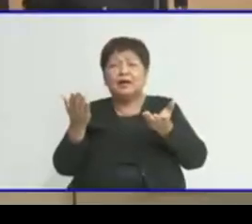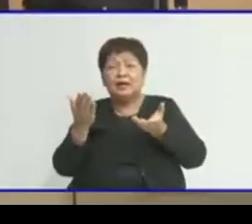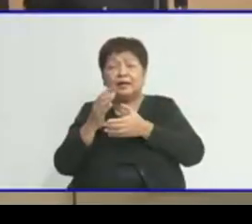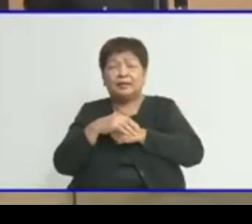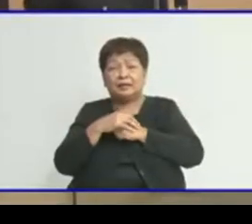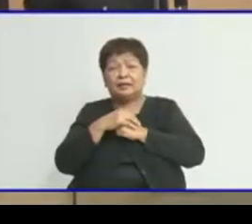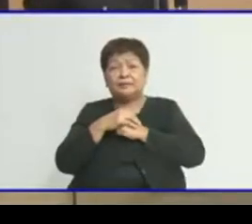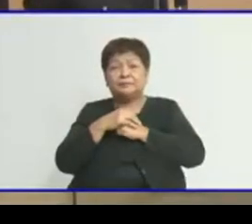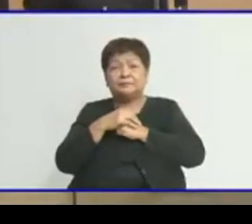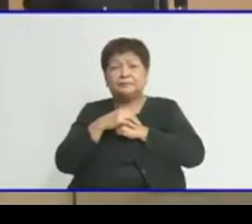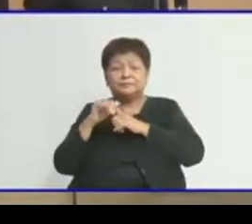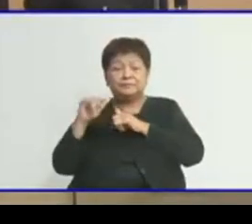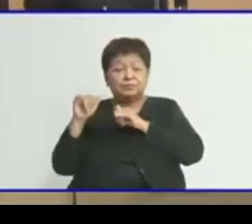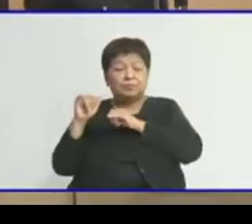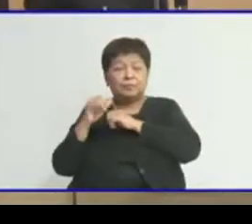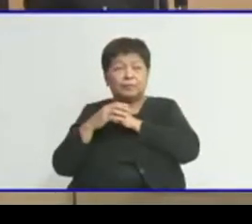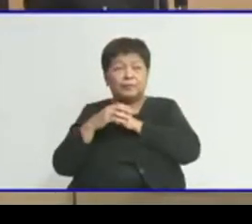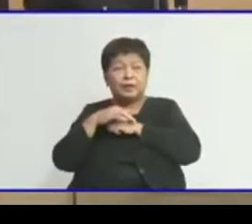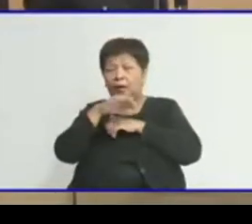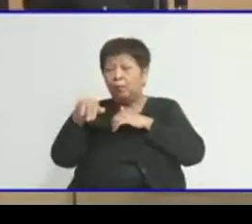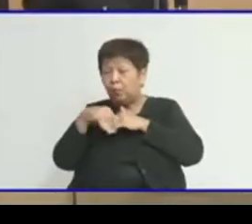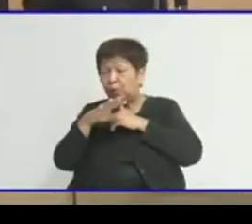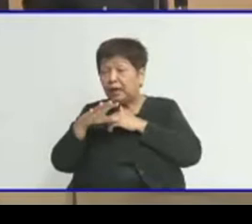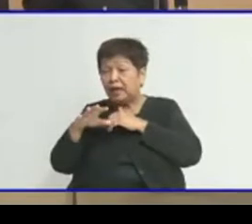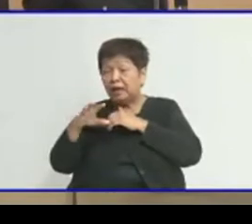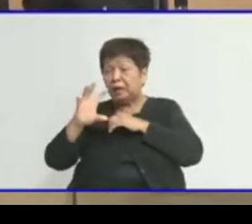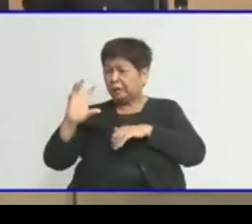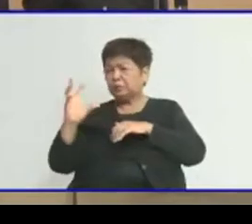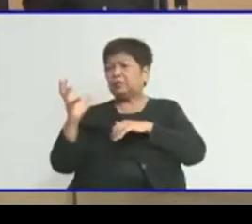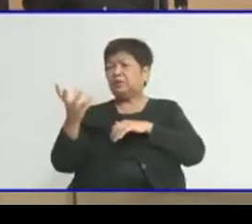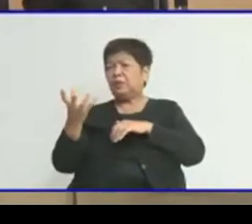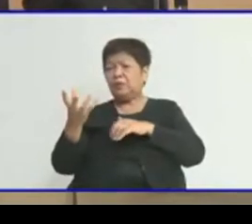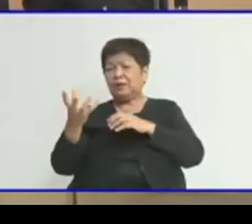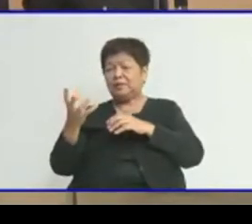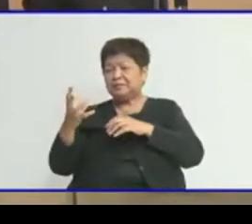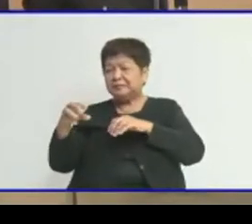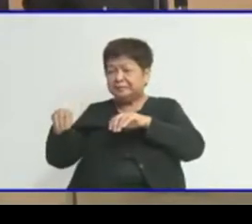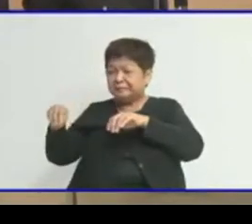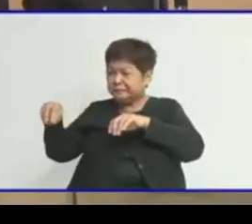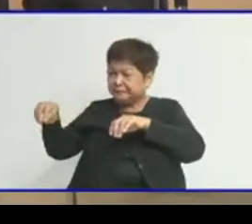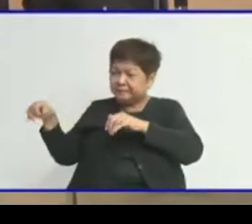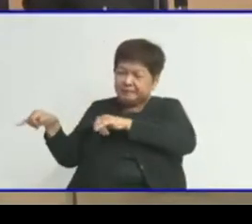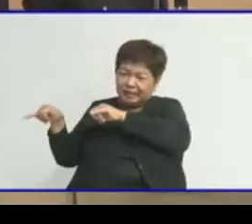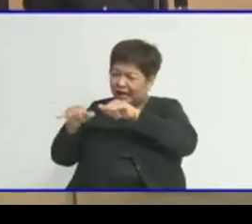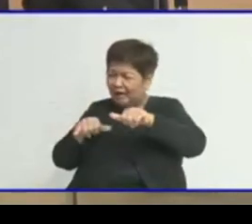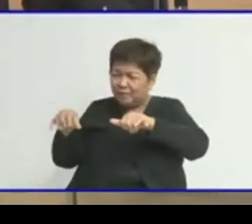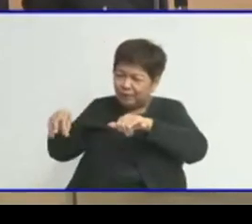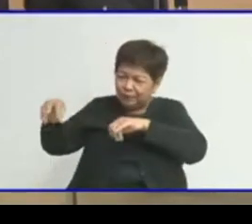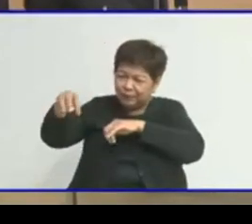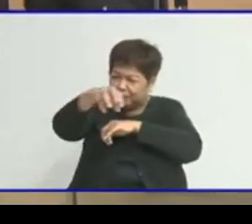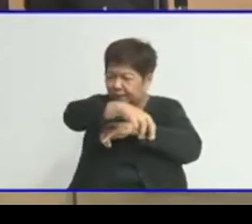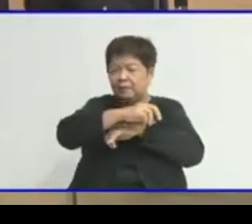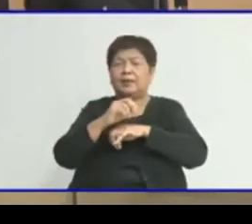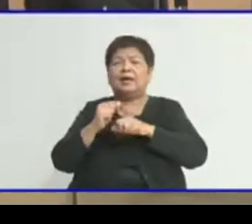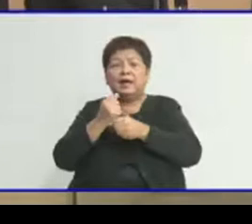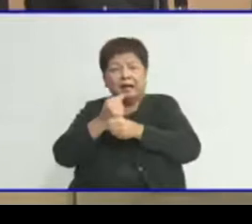ำเพื่อคุ้มครองผู้ลี้ภัยทั่วโลกนะคะแล้วก็รวมไปถึงงานการสนับสนุนรัฐบาลต่างๆทั่วโล